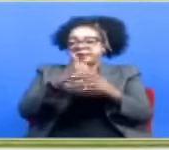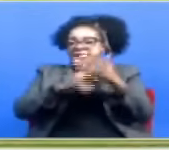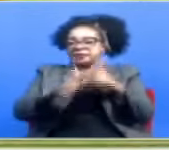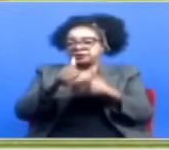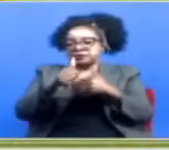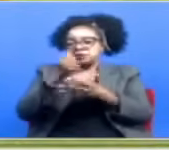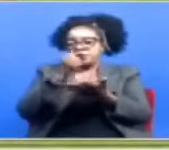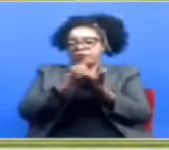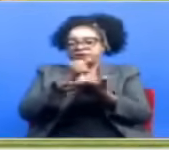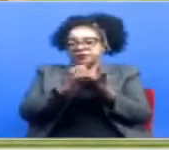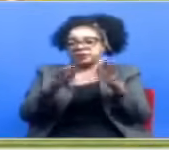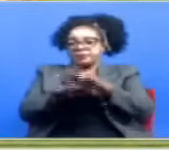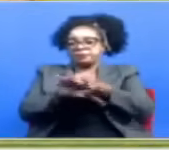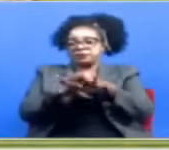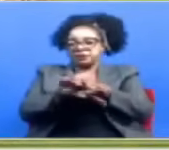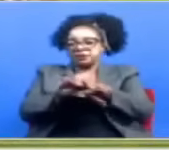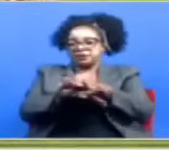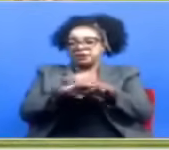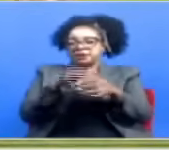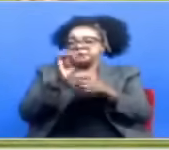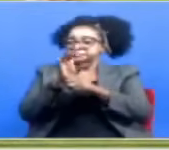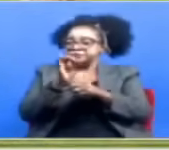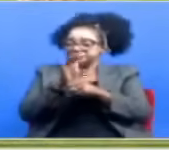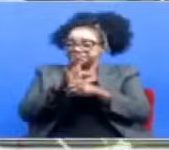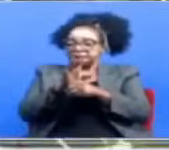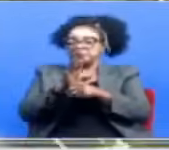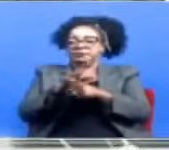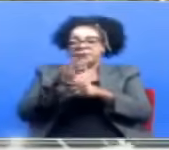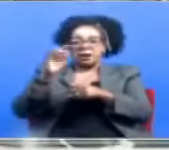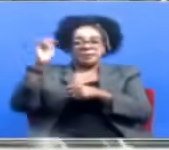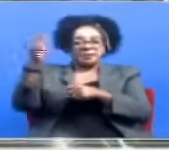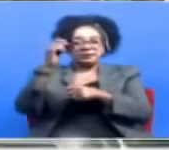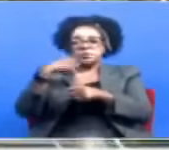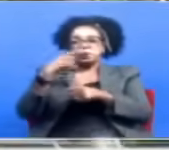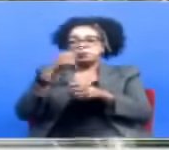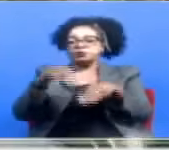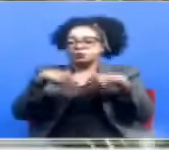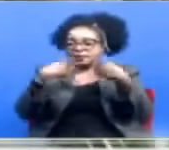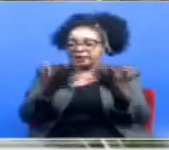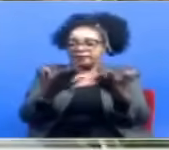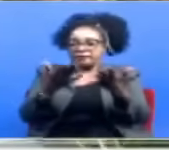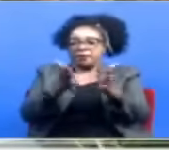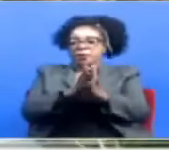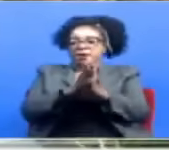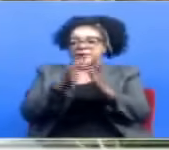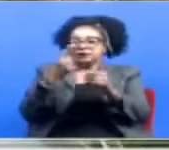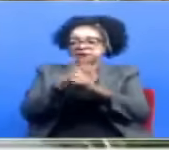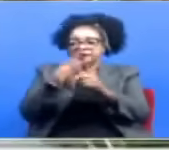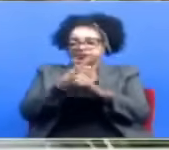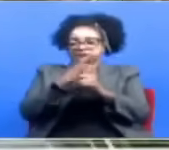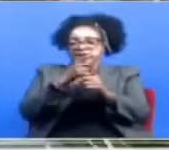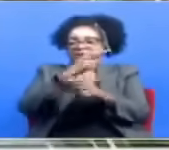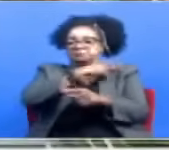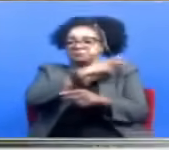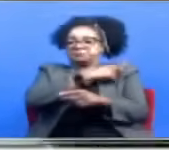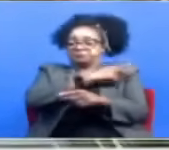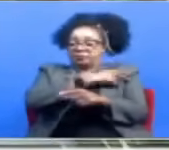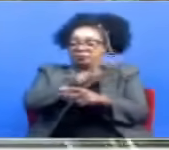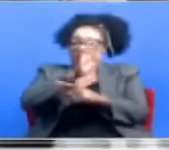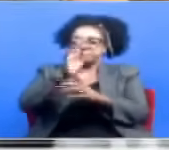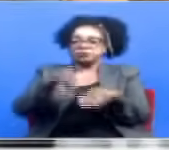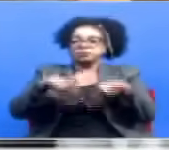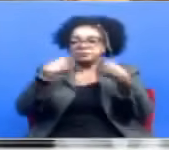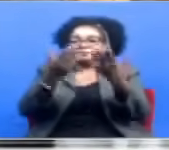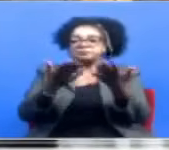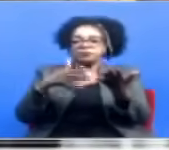naibu rais umshauri rais ni nani wa kutunukiwa mapambo na nishani ya viwango tofauti. Wanaotuzwa hupendekezwa